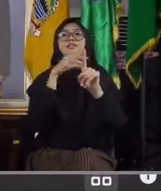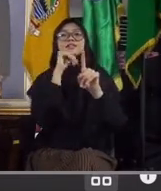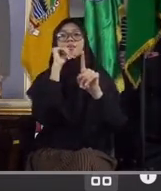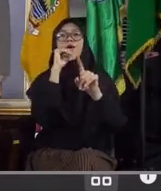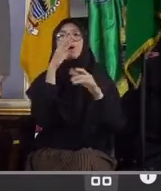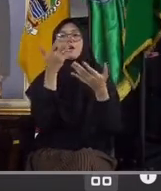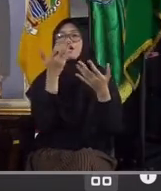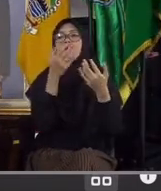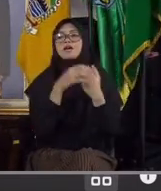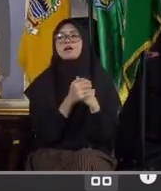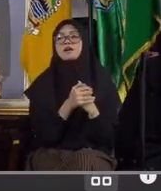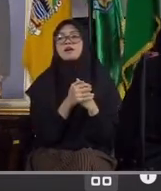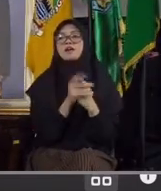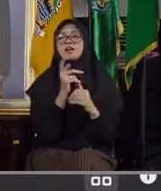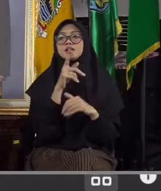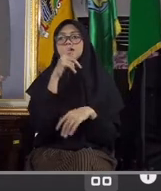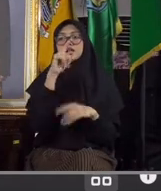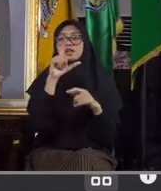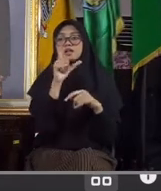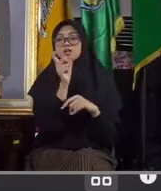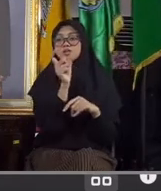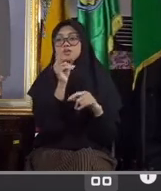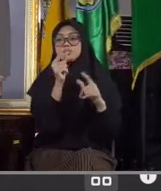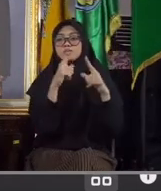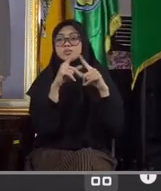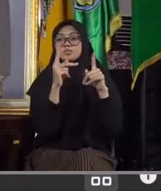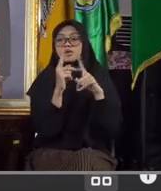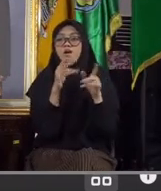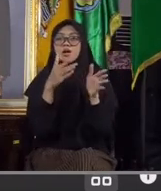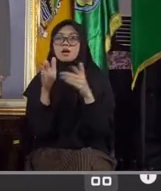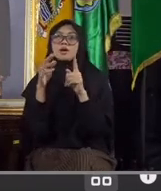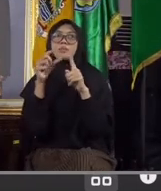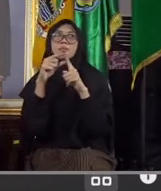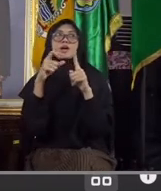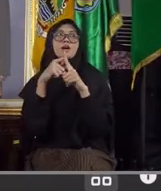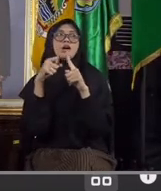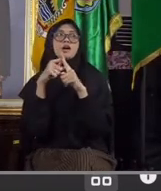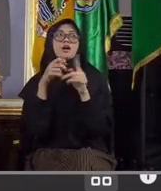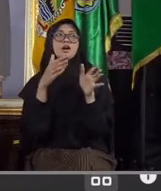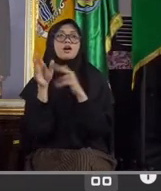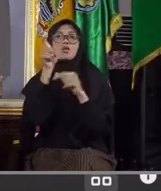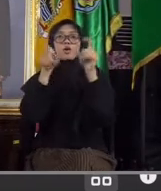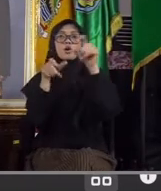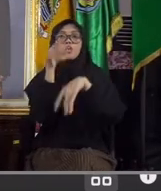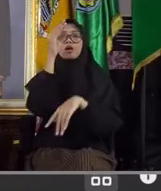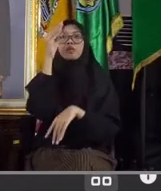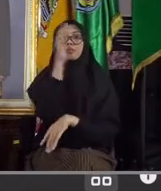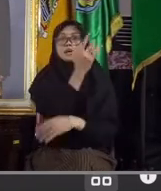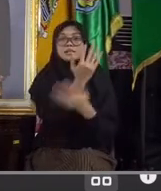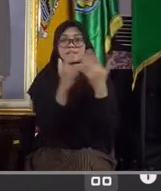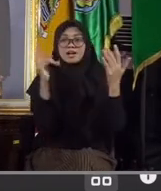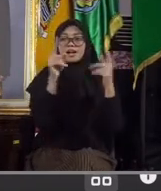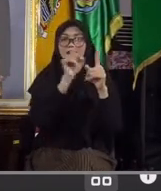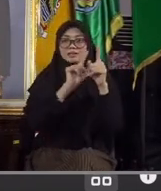situ? Ada Pak Lurah, ada PKK, ada FKK, tokoh masyarakat, kemudian